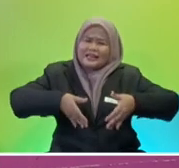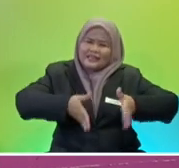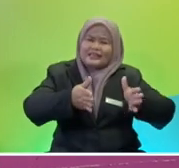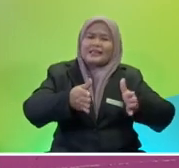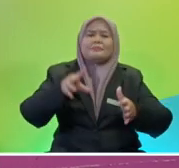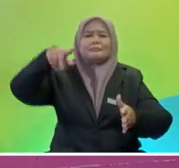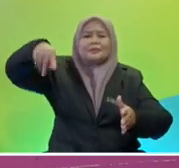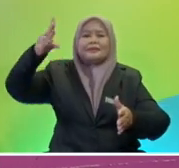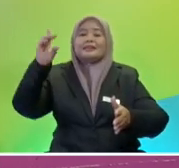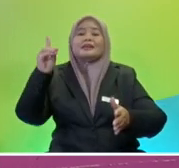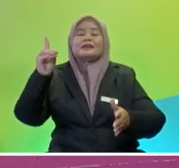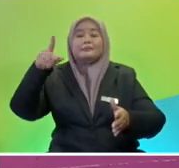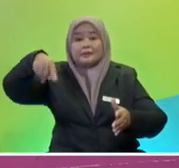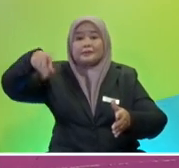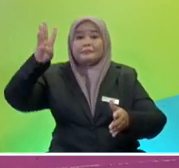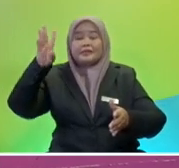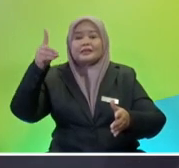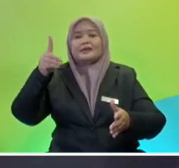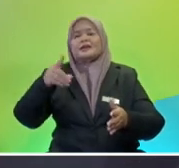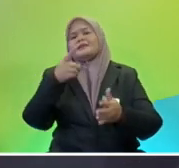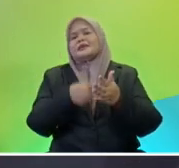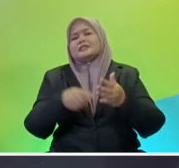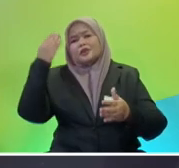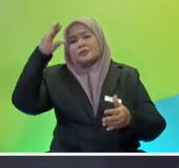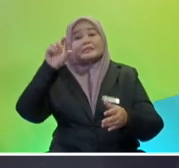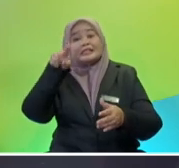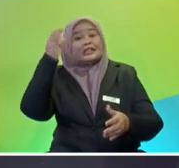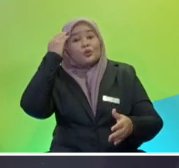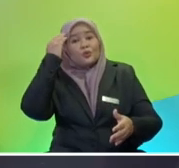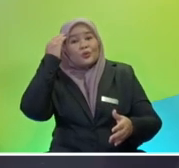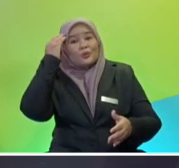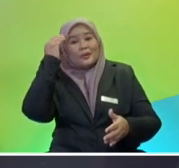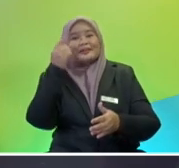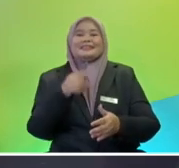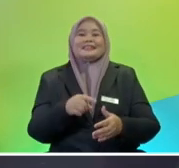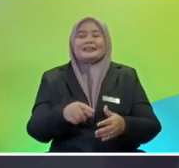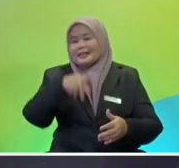yang perlu tahu terlebih dahulu